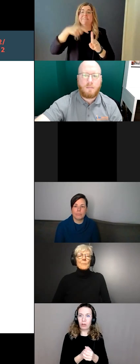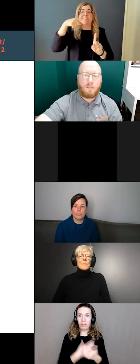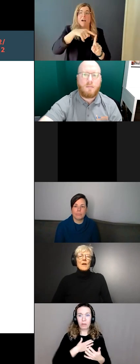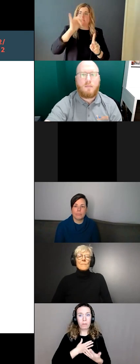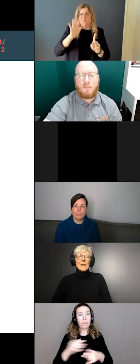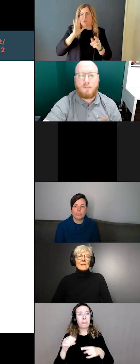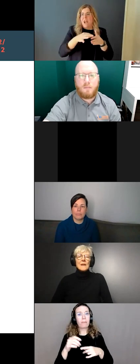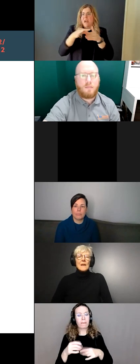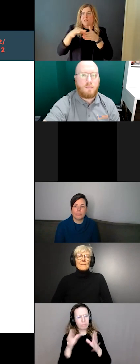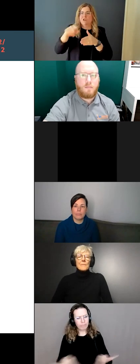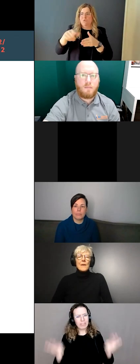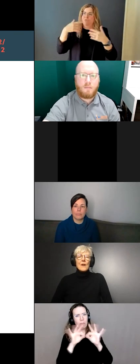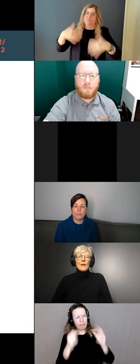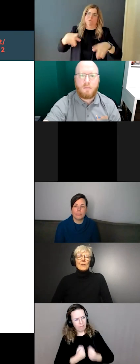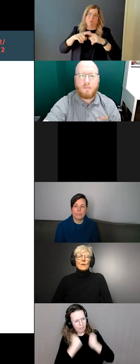effort, à cette connexion.